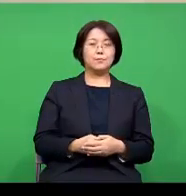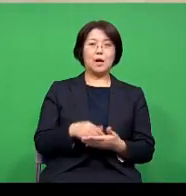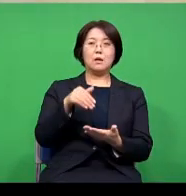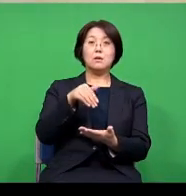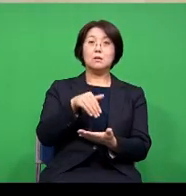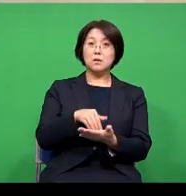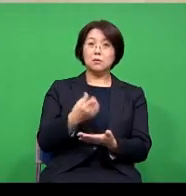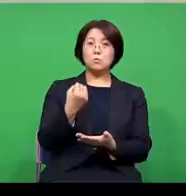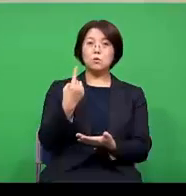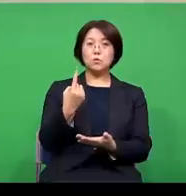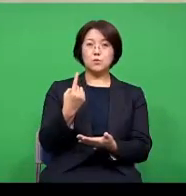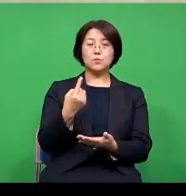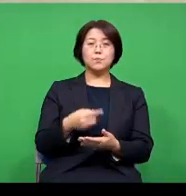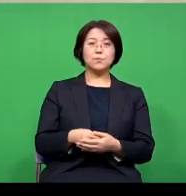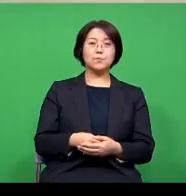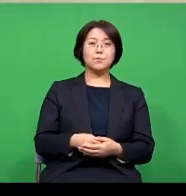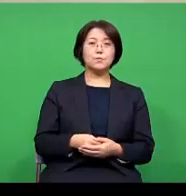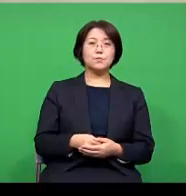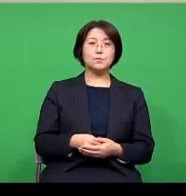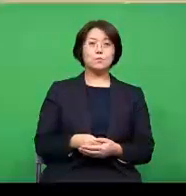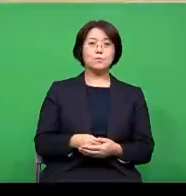あと最後に、もう一点なんですけれども、